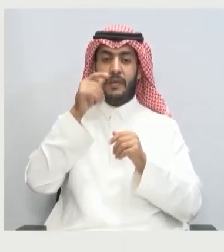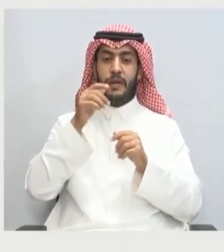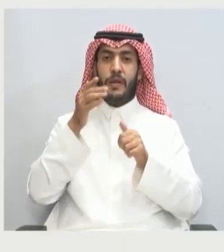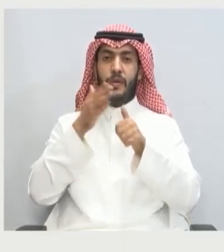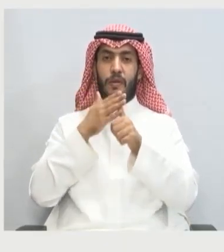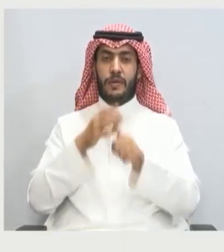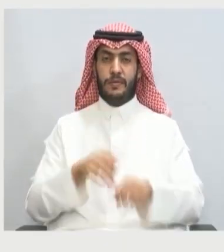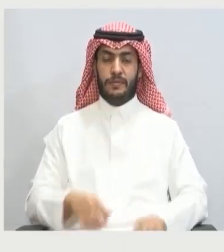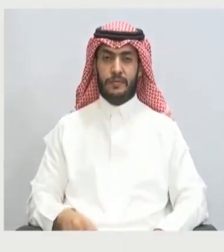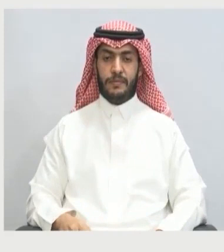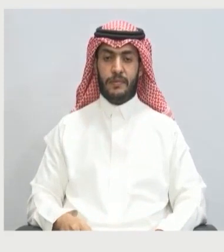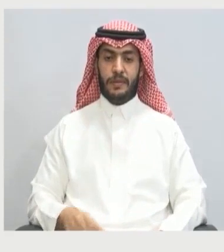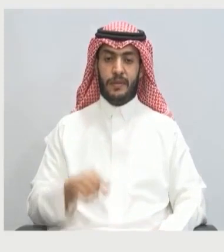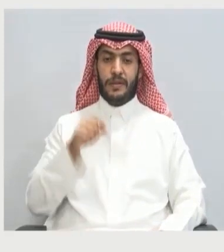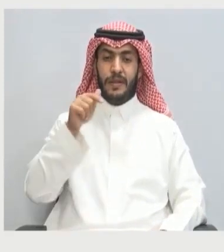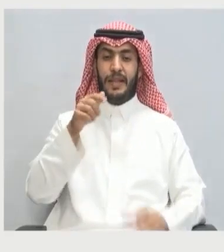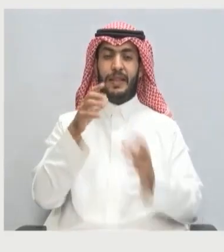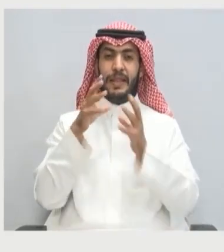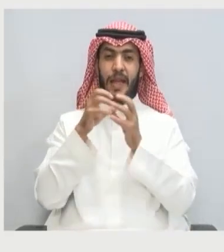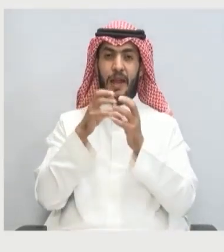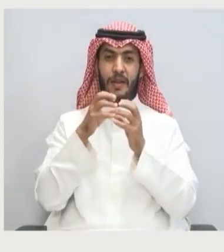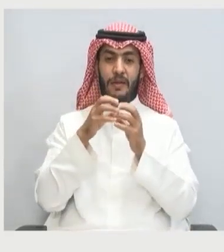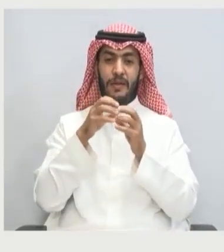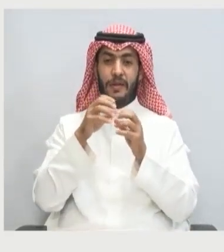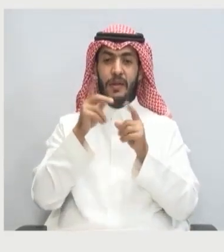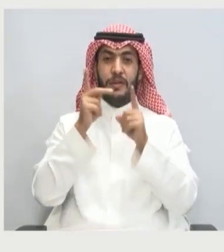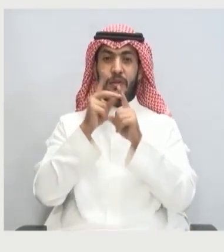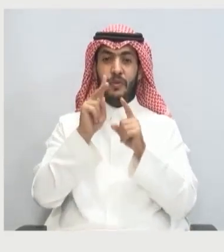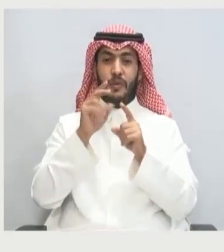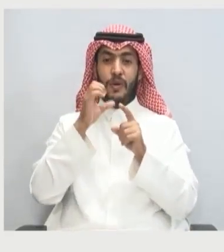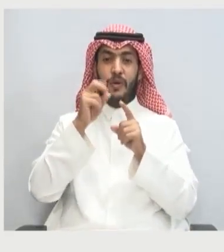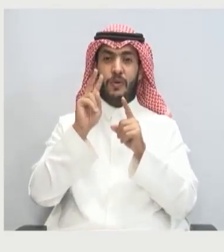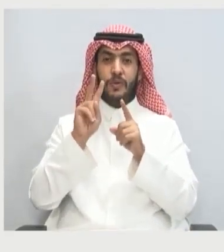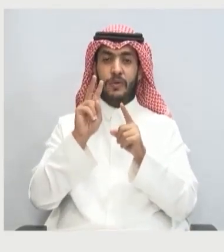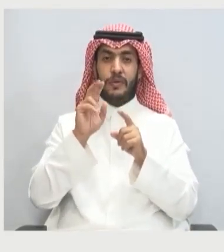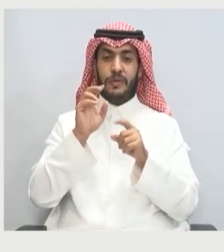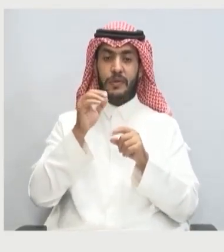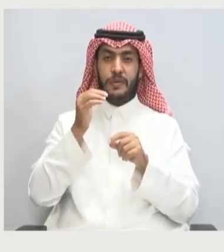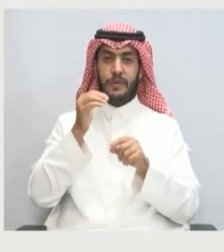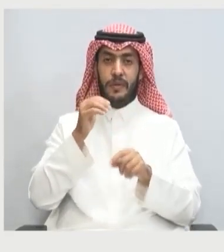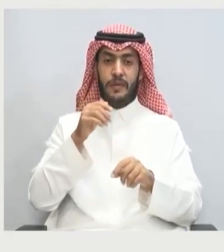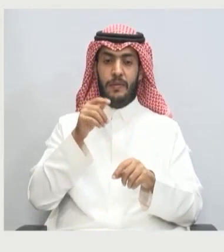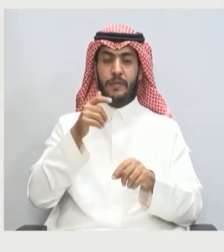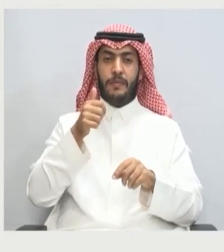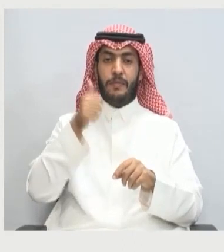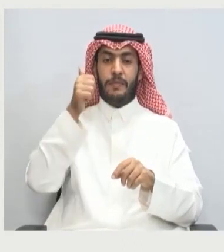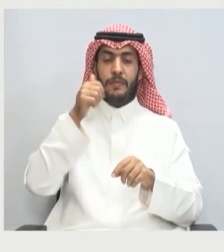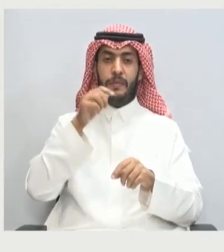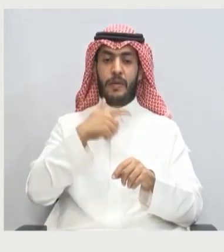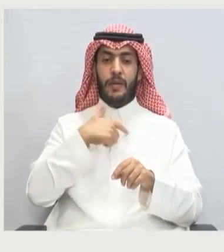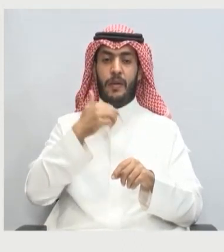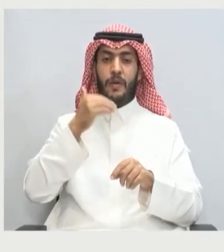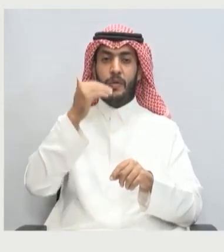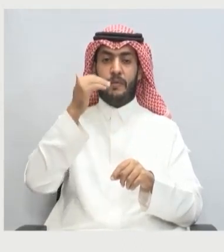الاولى اذا ستقول ان تحلل ال h2o 2 او فوق اكسيد الهيدروجين سيكون من